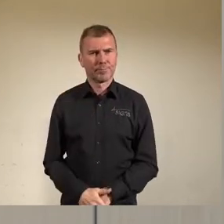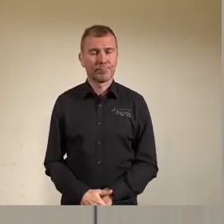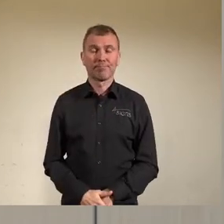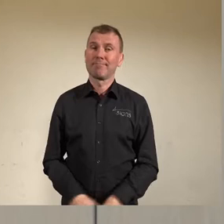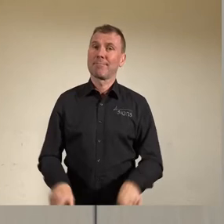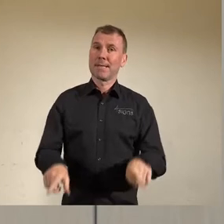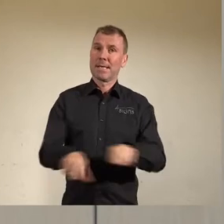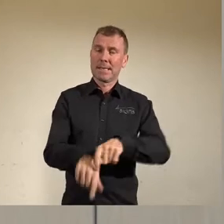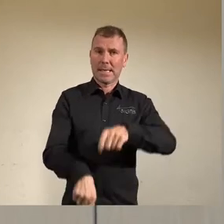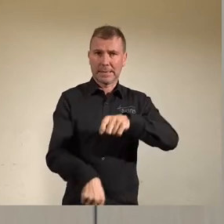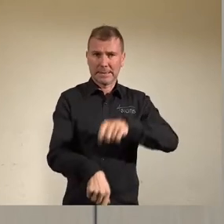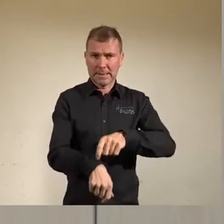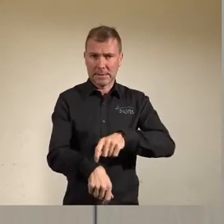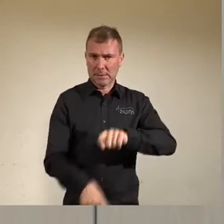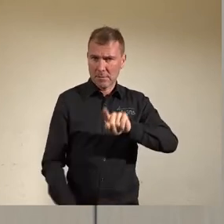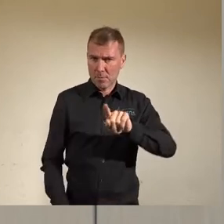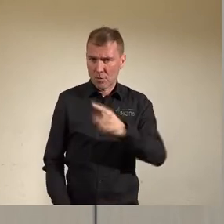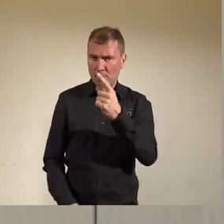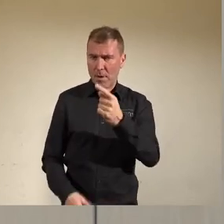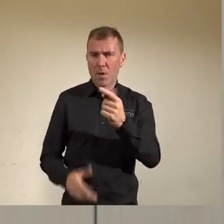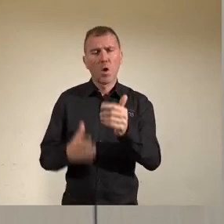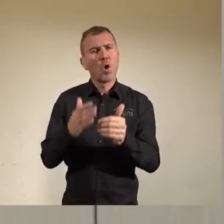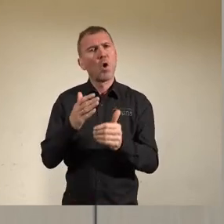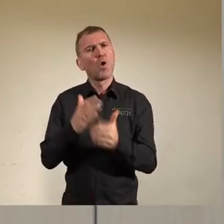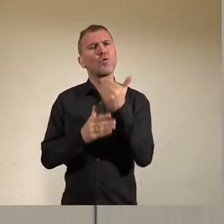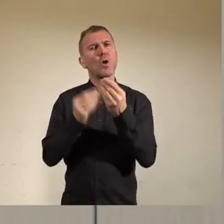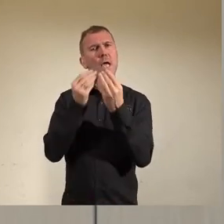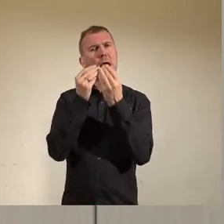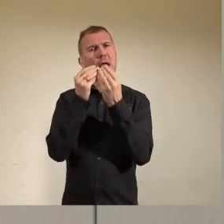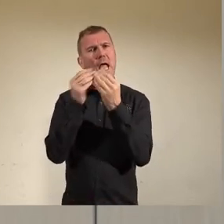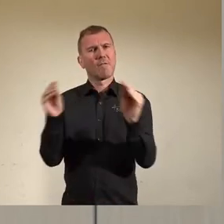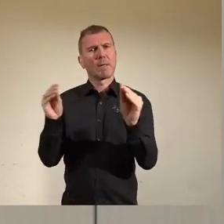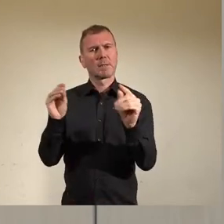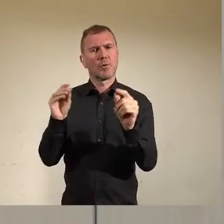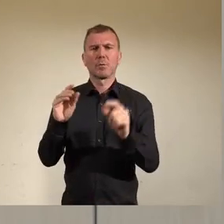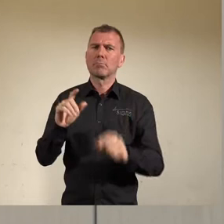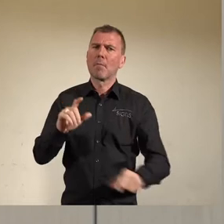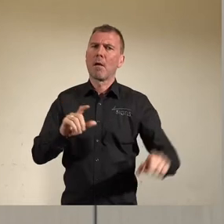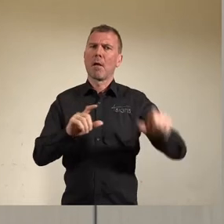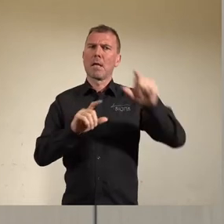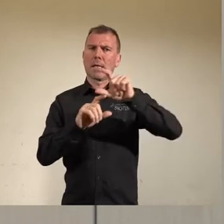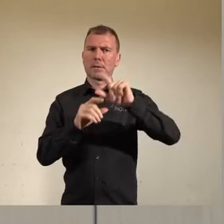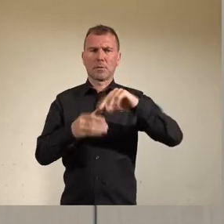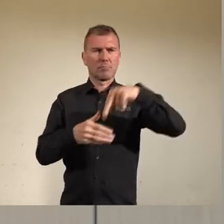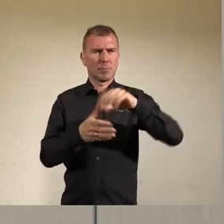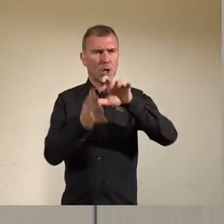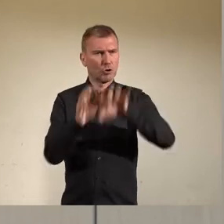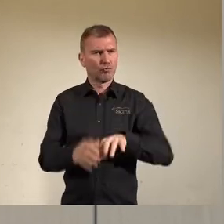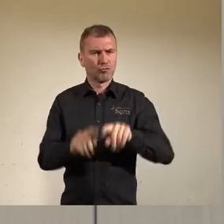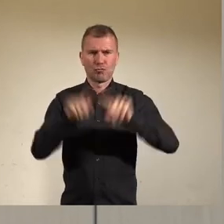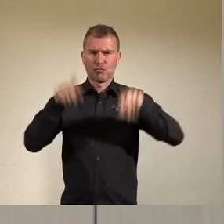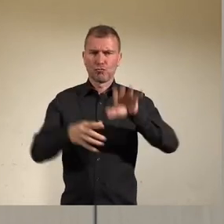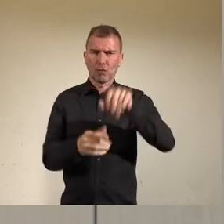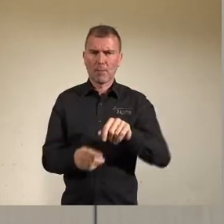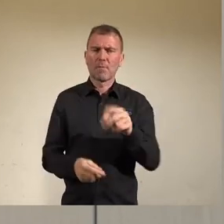Zugleich ist es nochmal eine erneuerte Information in Ergänzung des ebenfalls hier nochmal beigefügten Schreibens